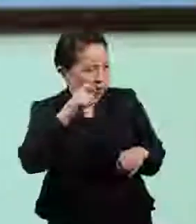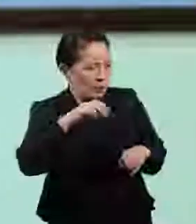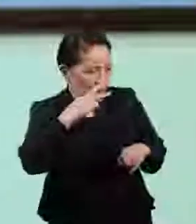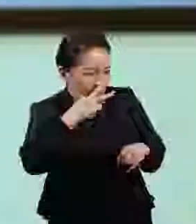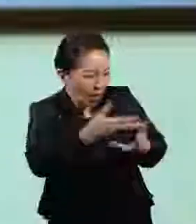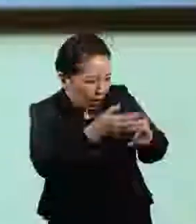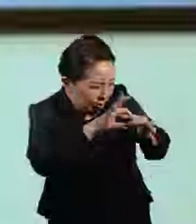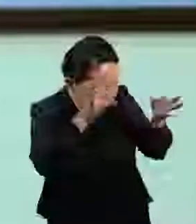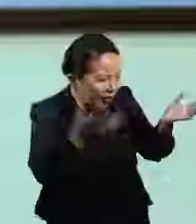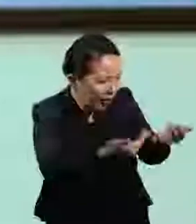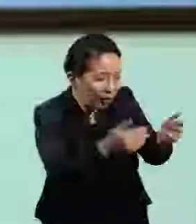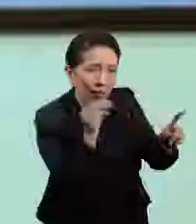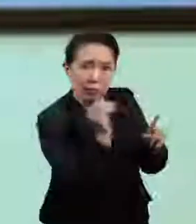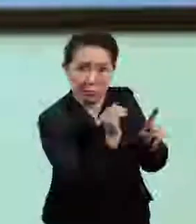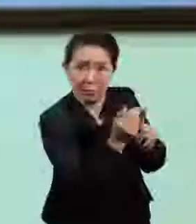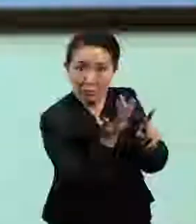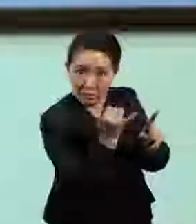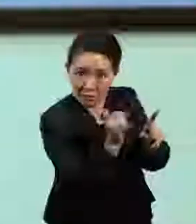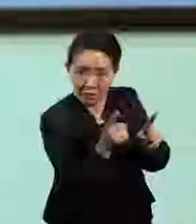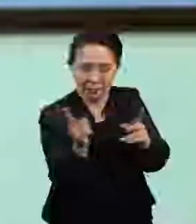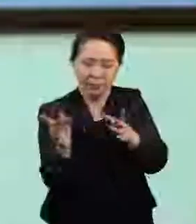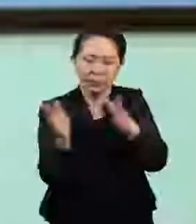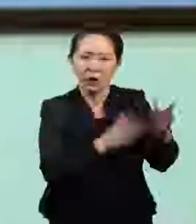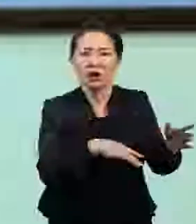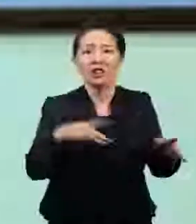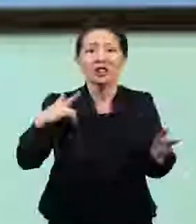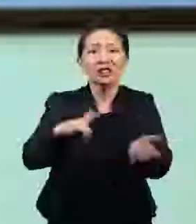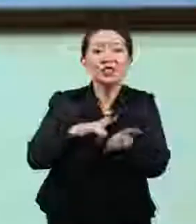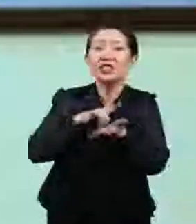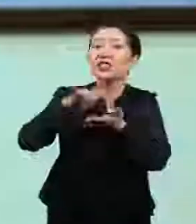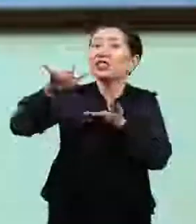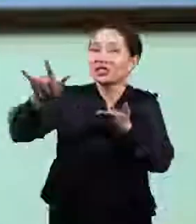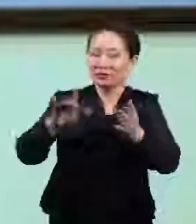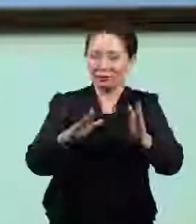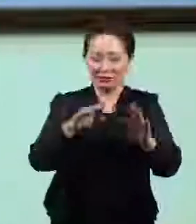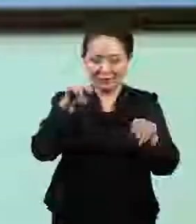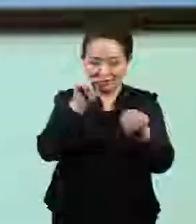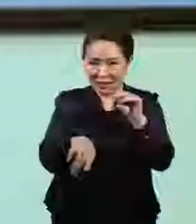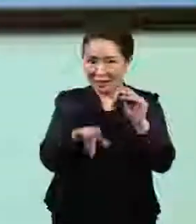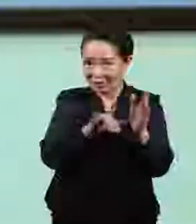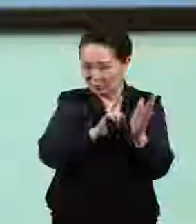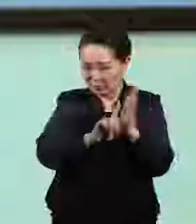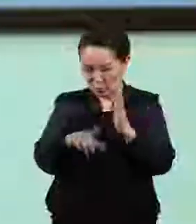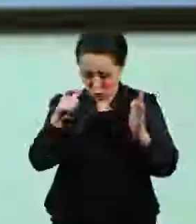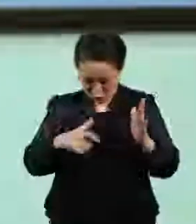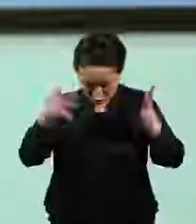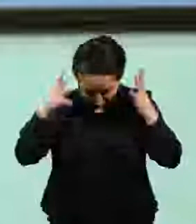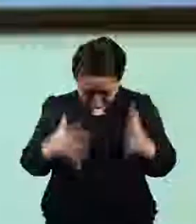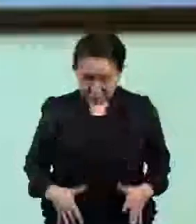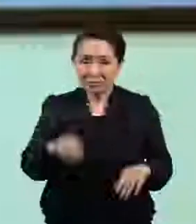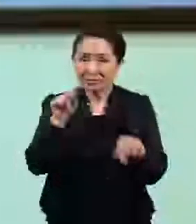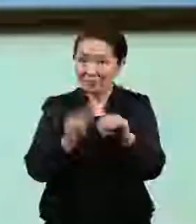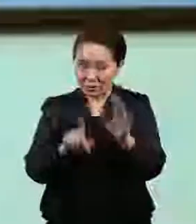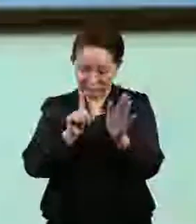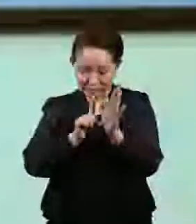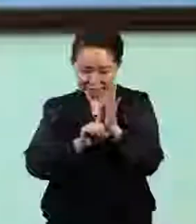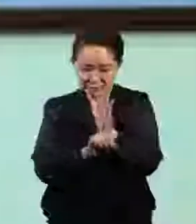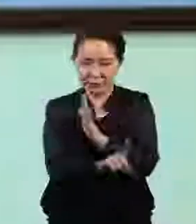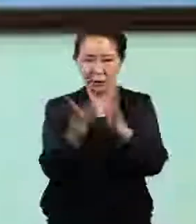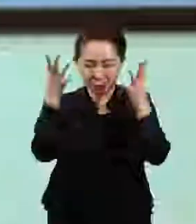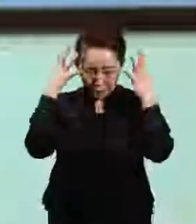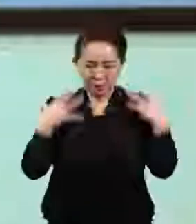шаарддаг. Мөн нисэх буудлын шалган нэвтрүүлэхээр гарахын тулд бүх зорчигчид өөрийн болон бусдын аюулгүй байдлын төлөө өөрийн